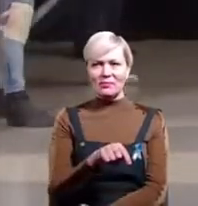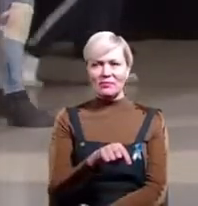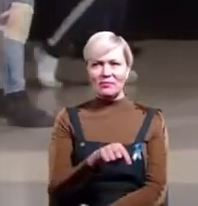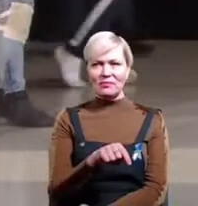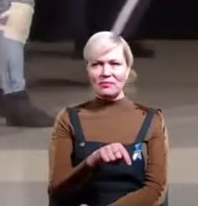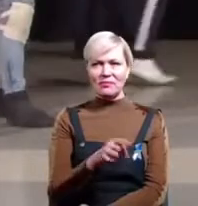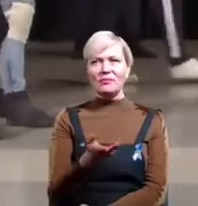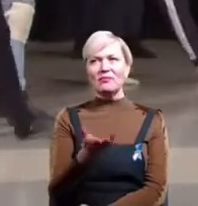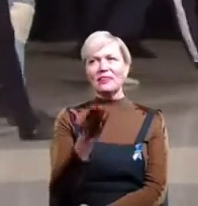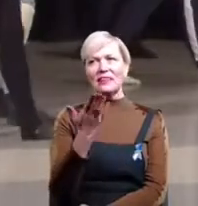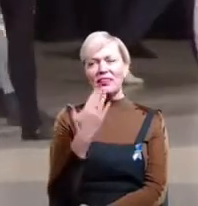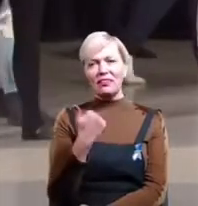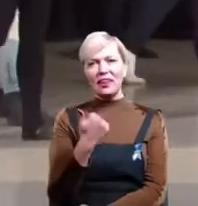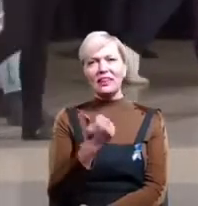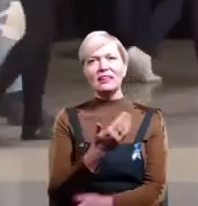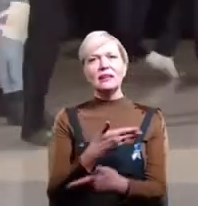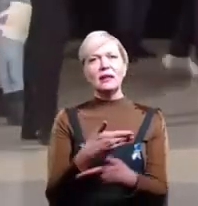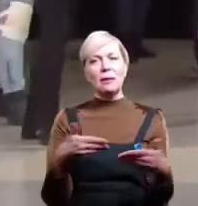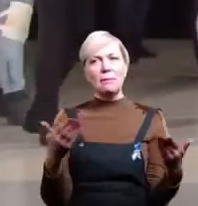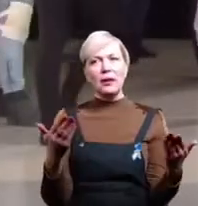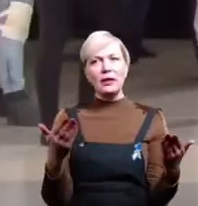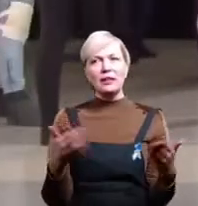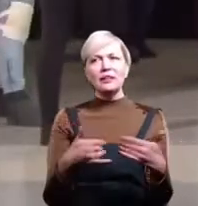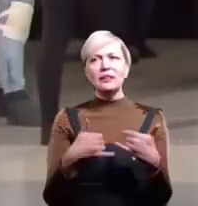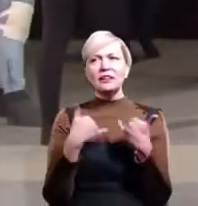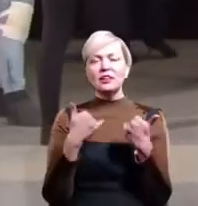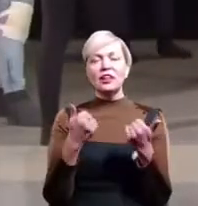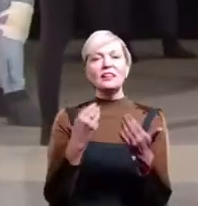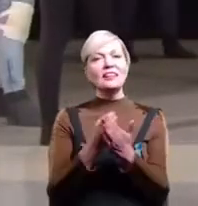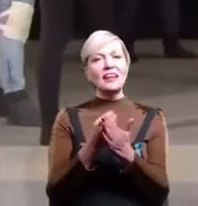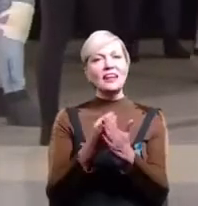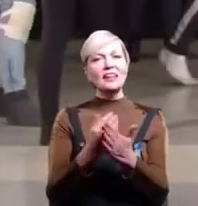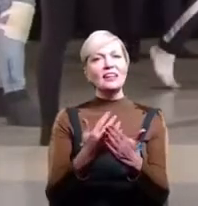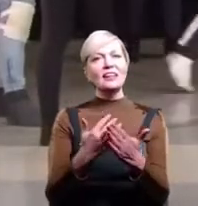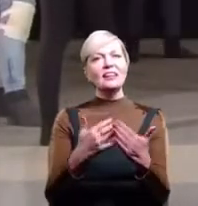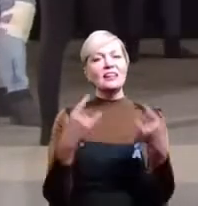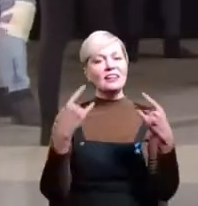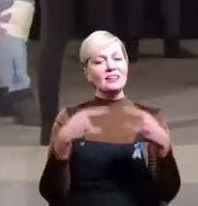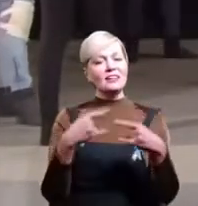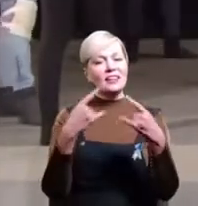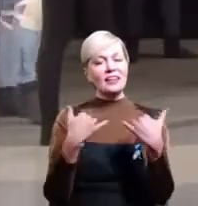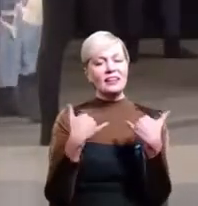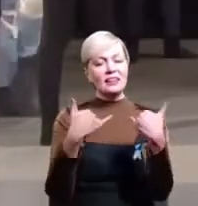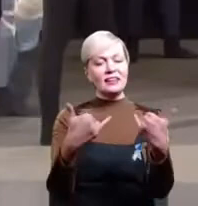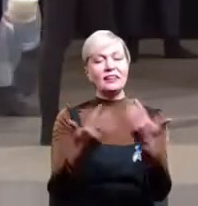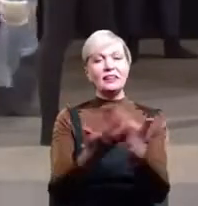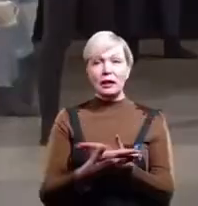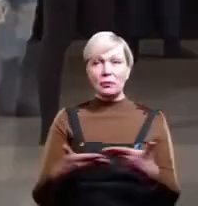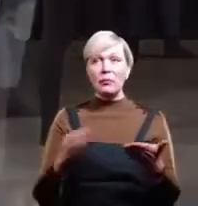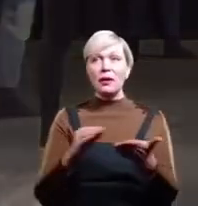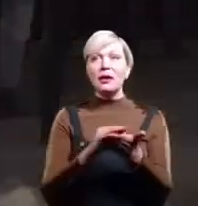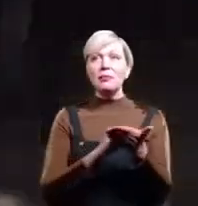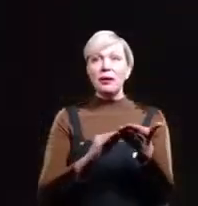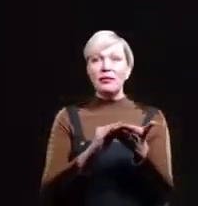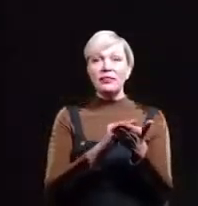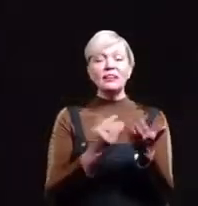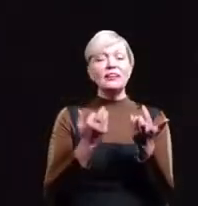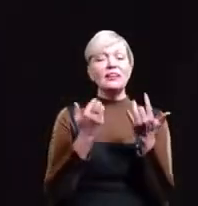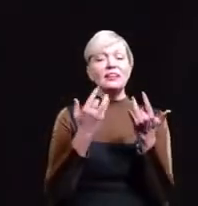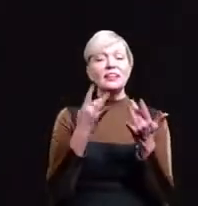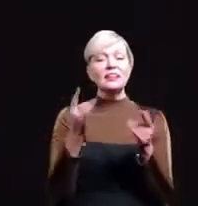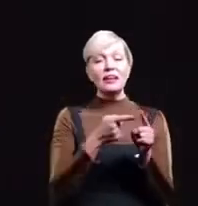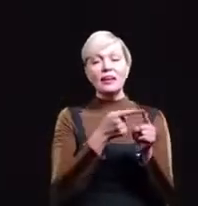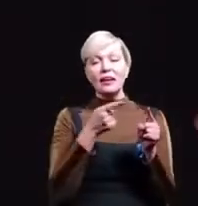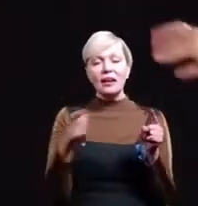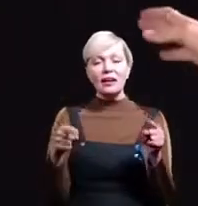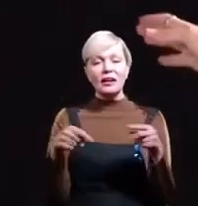давайте мы сейчас, мы для телезрителей, мы повторили несколько раз кусок, хореографию танцевальную,